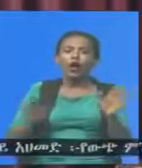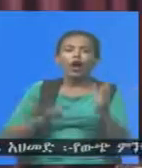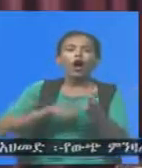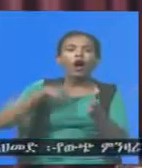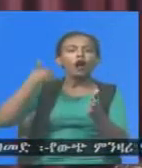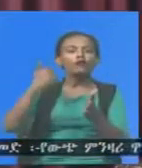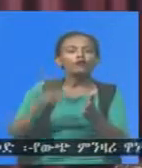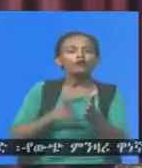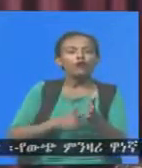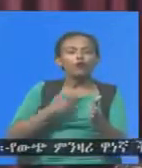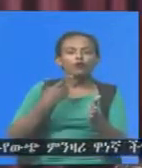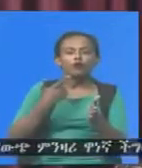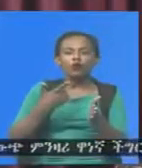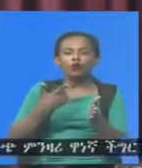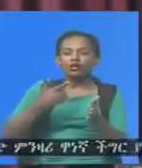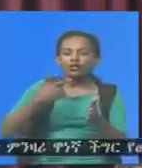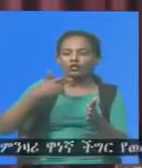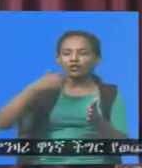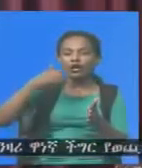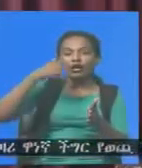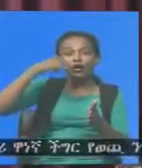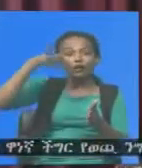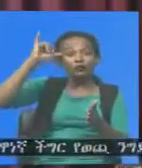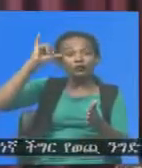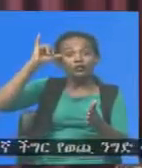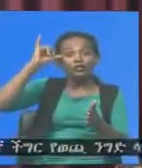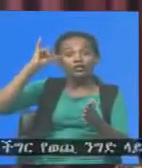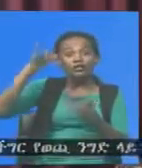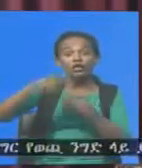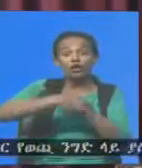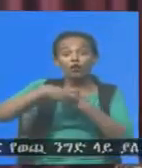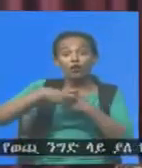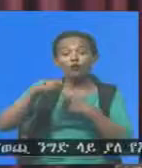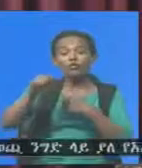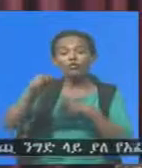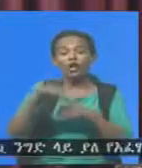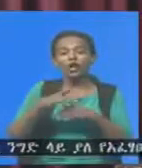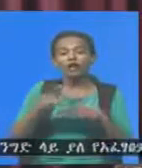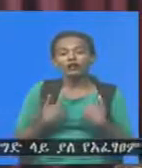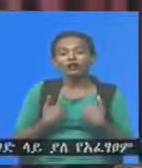አልፎም የከብት ዘረፋው በዚያ ልክ ይሄ ችግር መቆም አለበት